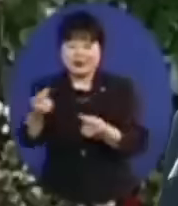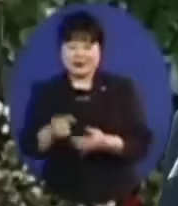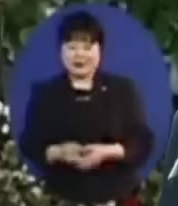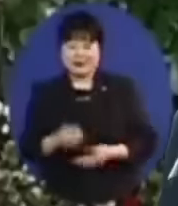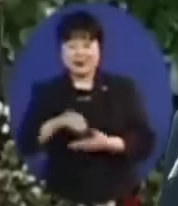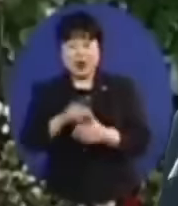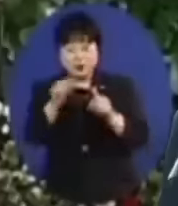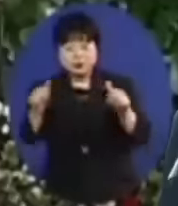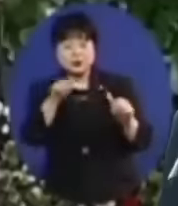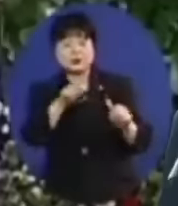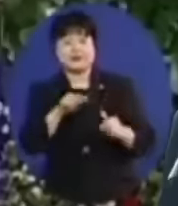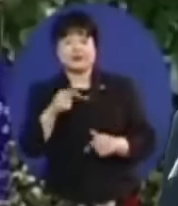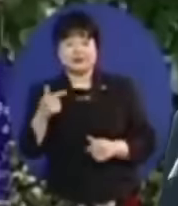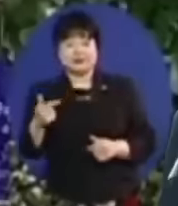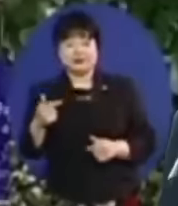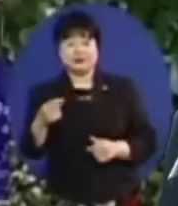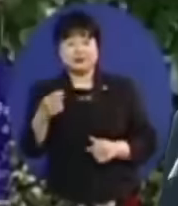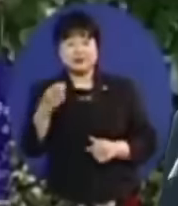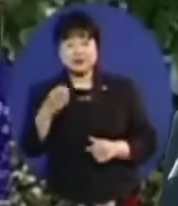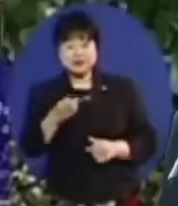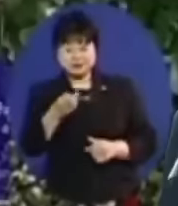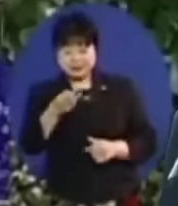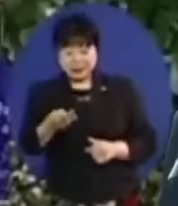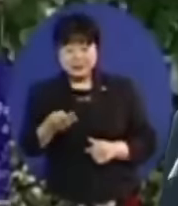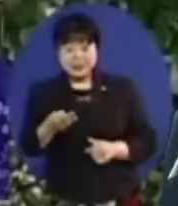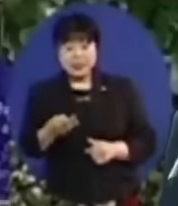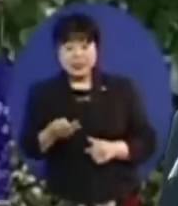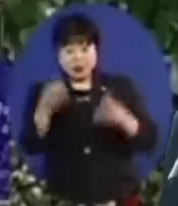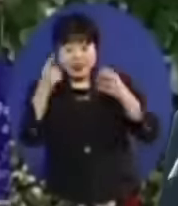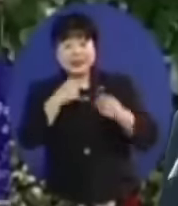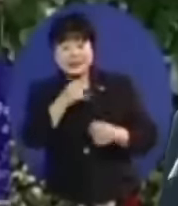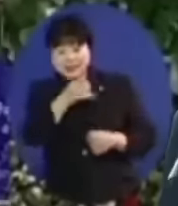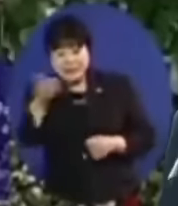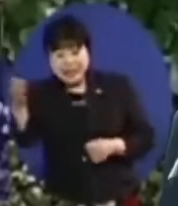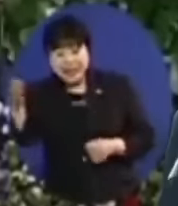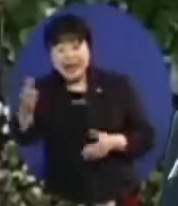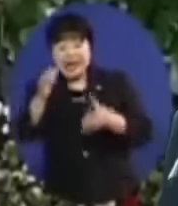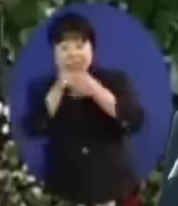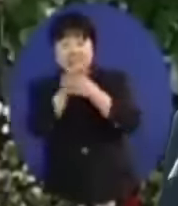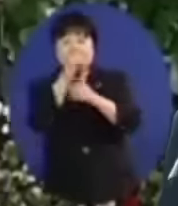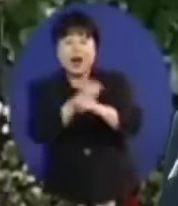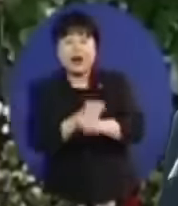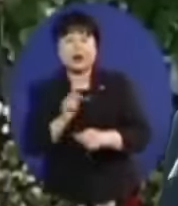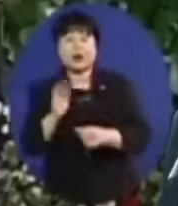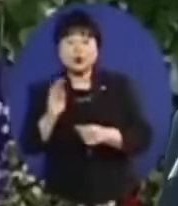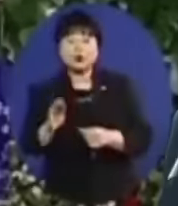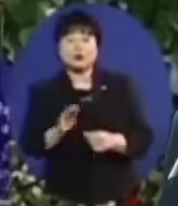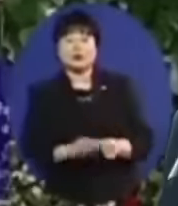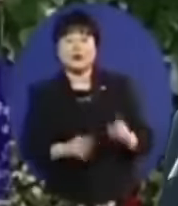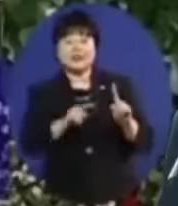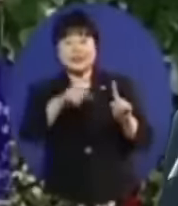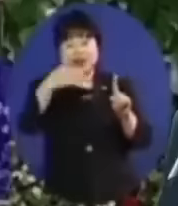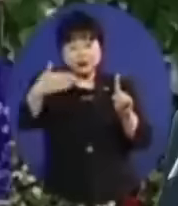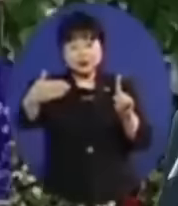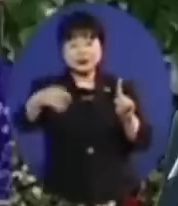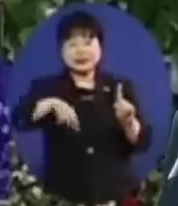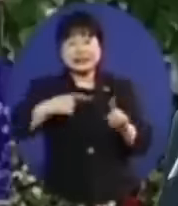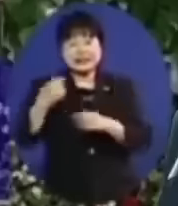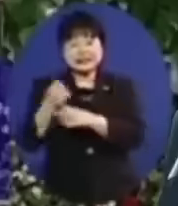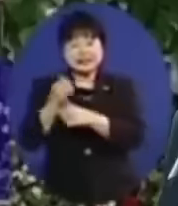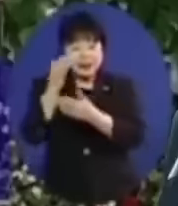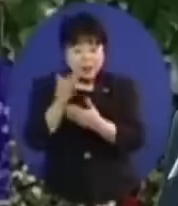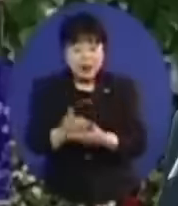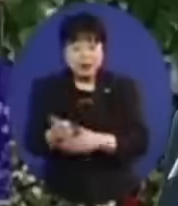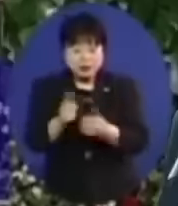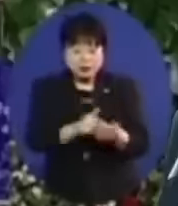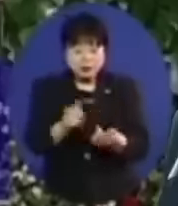야고보서 5장 11절에 너희 중에 고난당하는 자가 있느냐는 그는 기도할 것이요. 고린도후서 1장 9절에 이는 우리로 자기를 의지하지 말고 오직